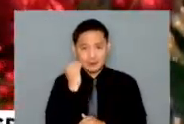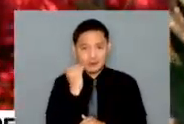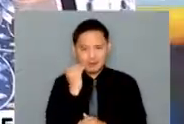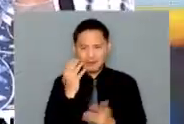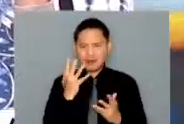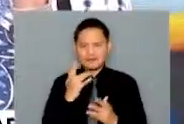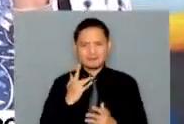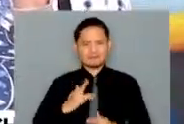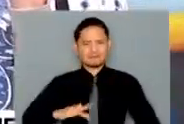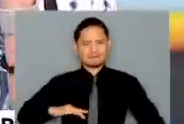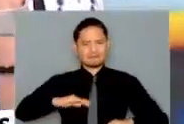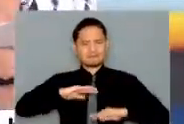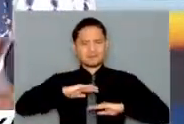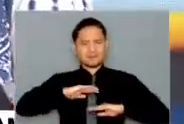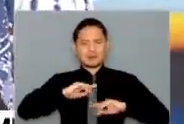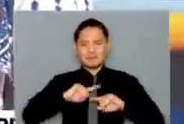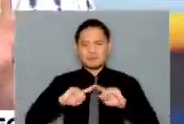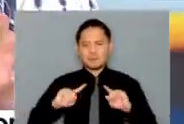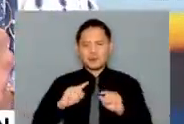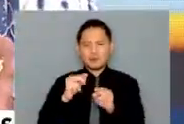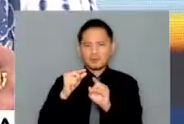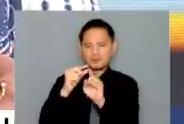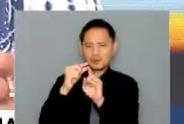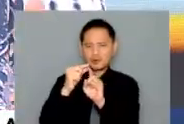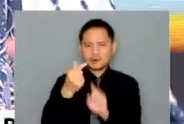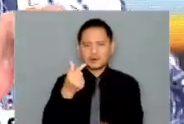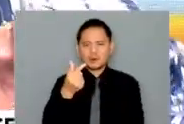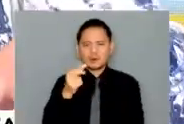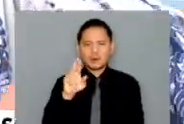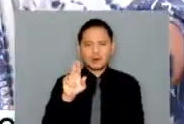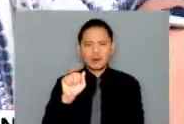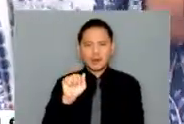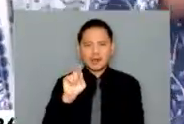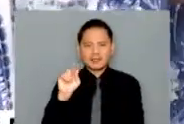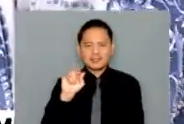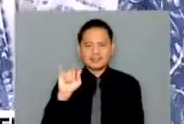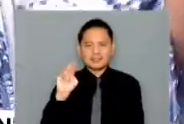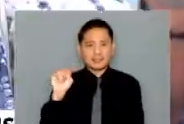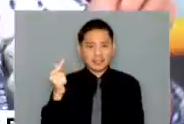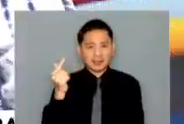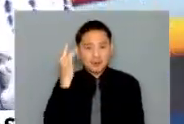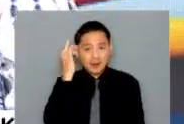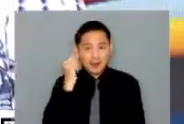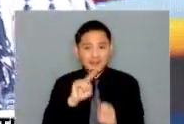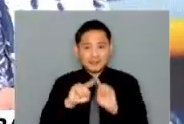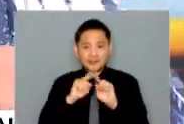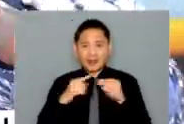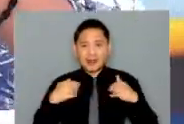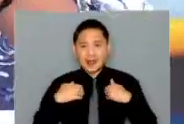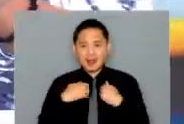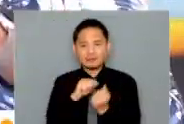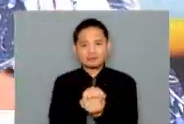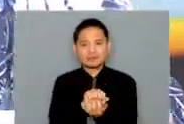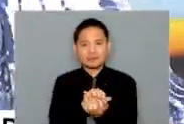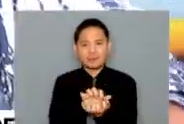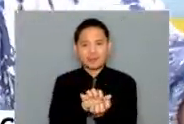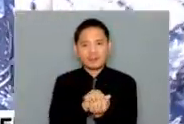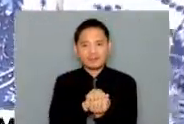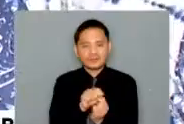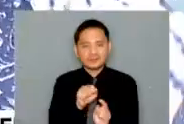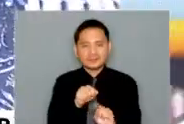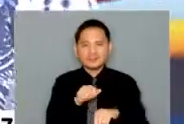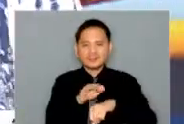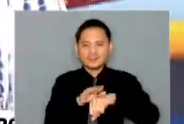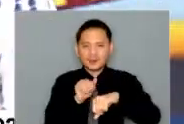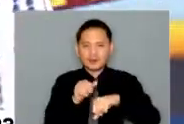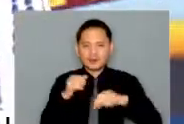bakit grazing ang tawag doon. Kasi di ba ang mga, limbawa yung mga ano animals, yan, di ba? Nag-graze sila yung sa ang, ano, mga baka, yan.